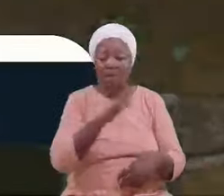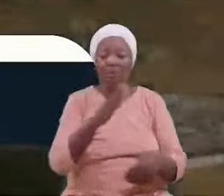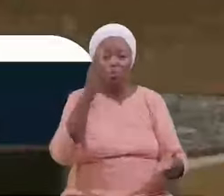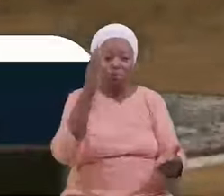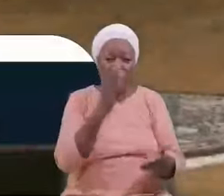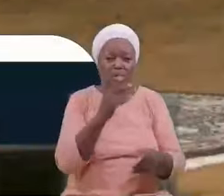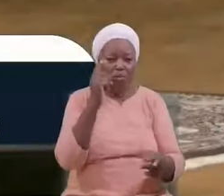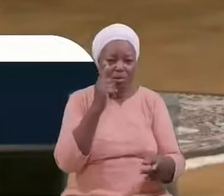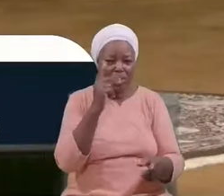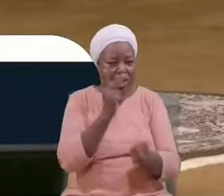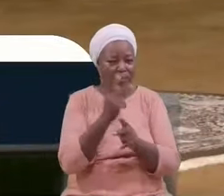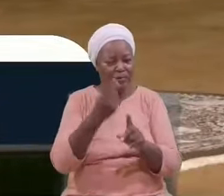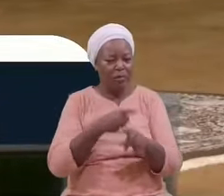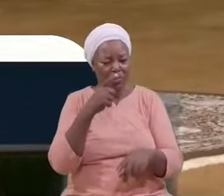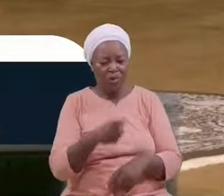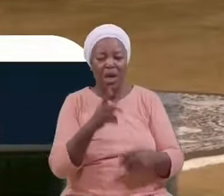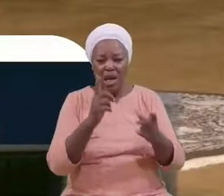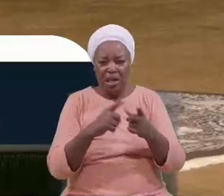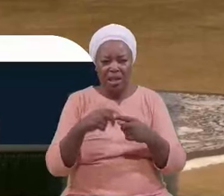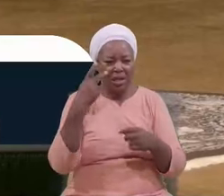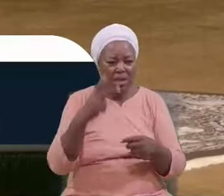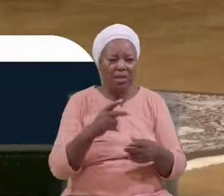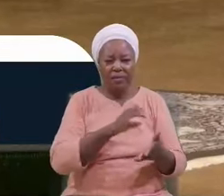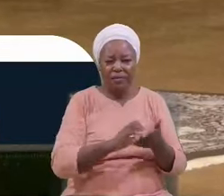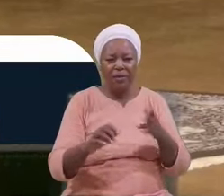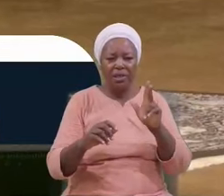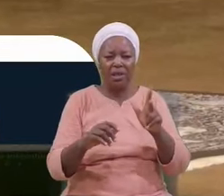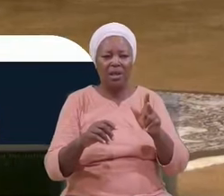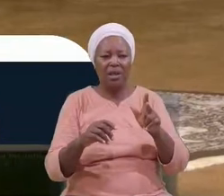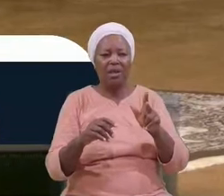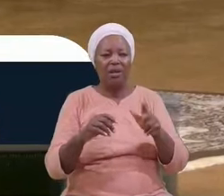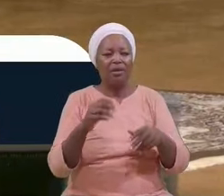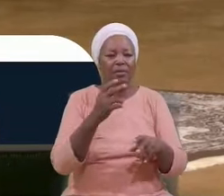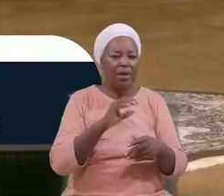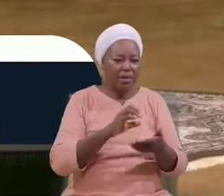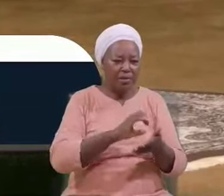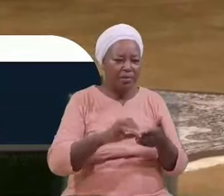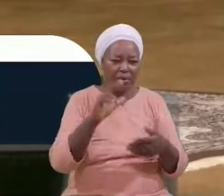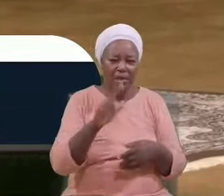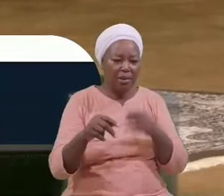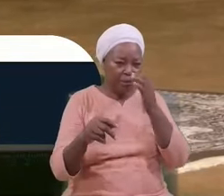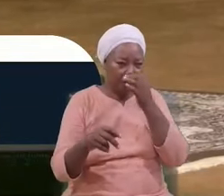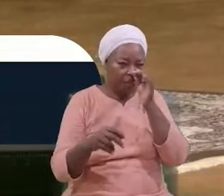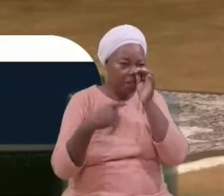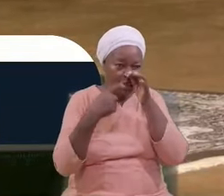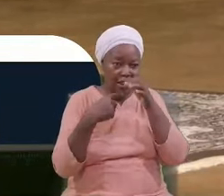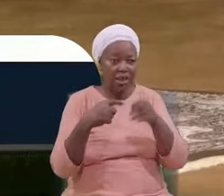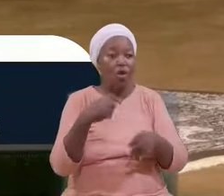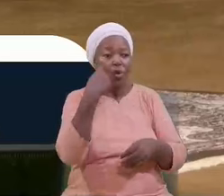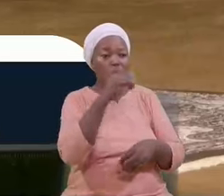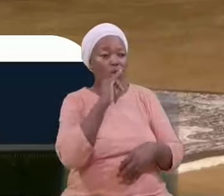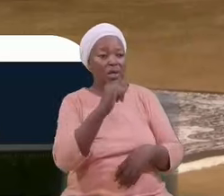et dit que rien ne s'oppose à tes pensées. 3. Quel est celui qui a la